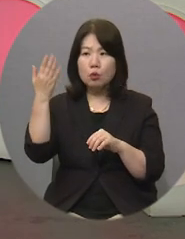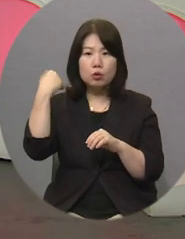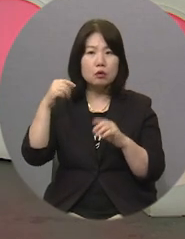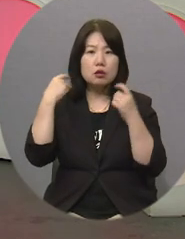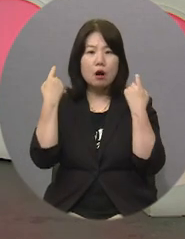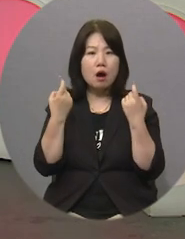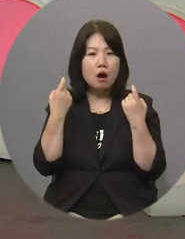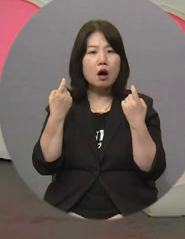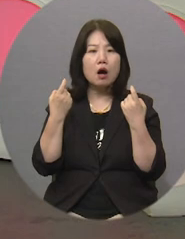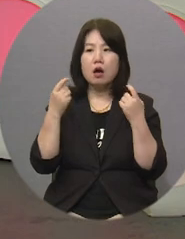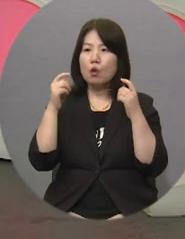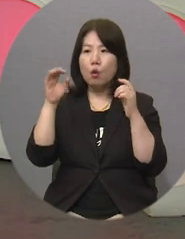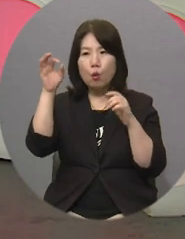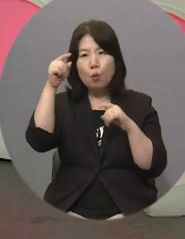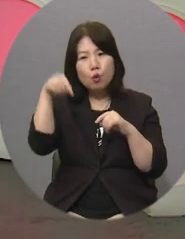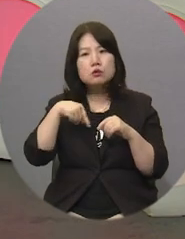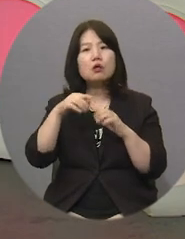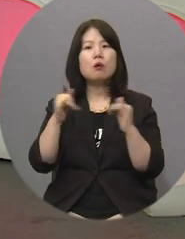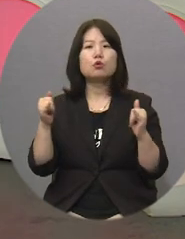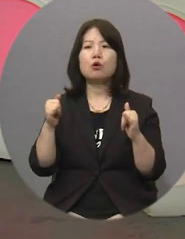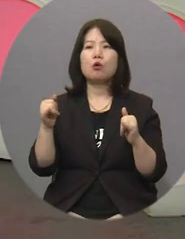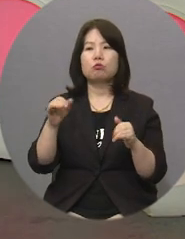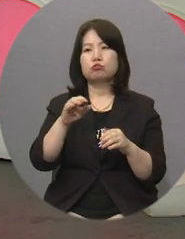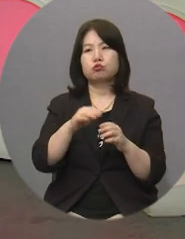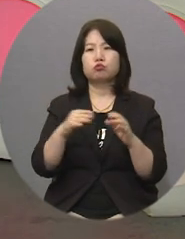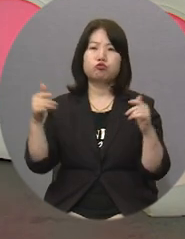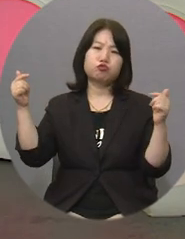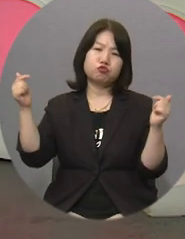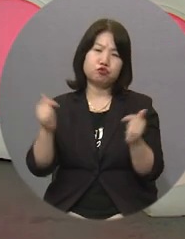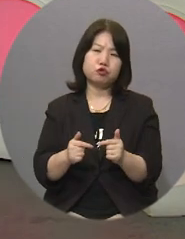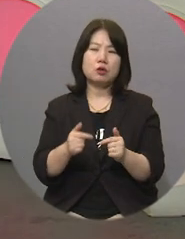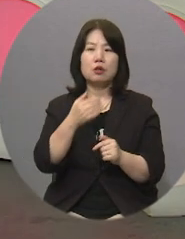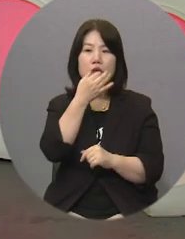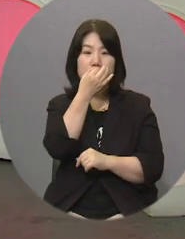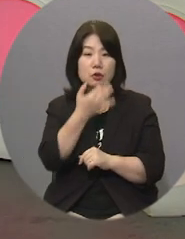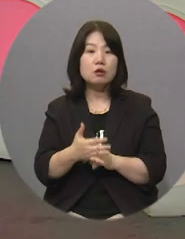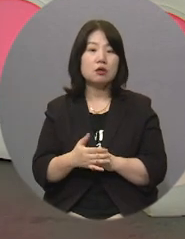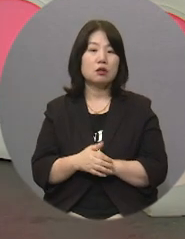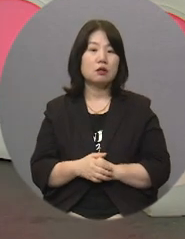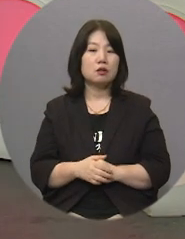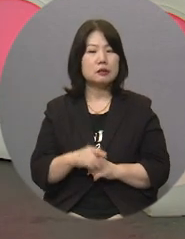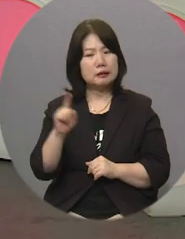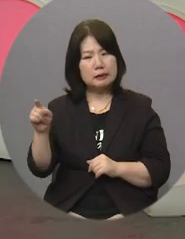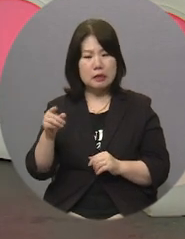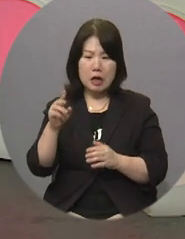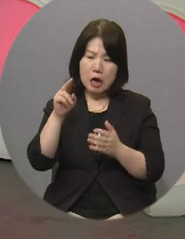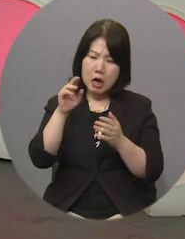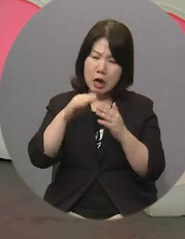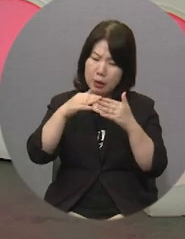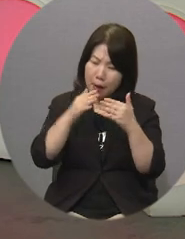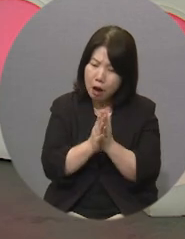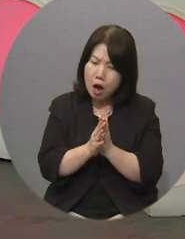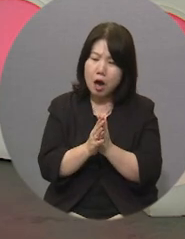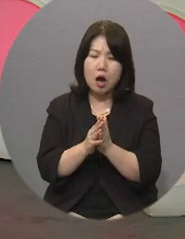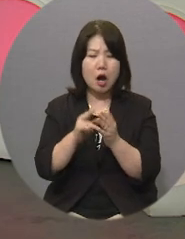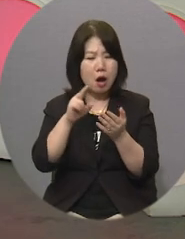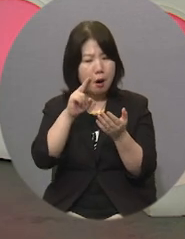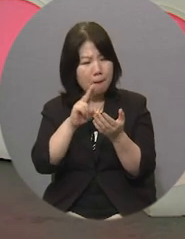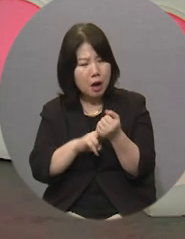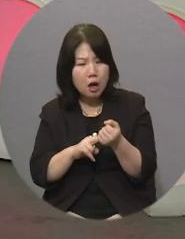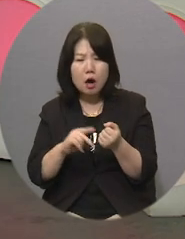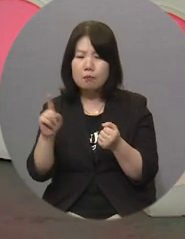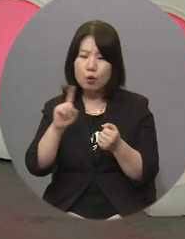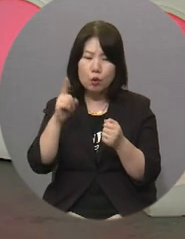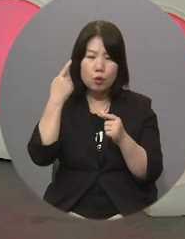관광객들이 와가지고 장사 잘 됐는데 요즘 그런 발길이 끊기다 보니까 굉장히 힘든 거야. 그래서 이거를 가게를 팔아야 될지 말아야 될지 막 고민도 하고 해야